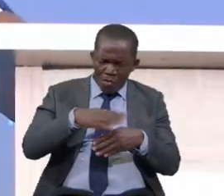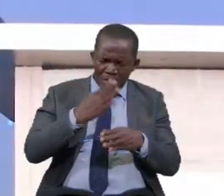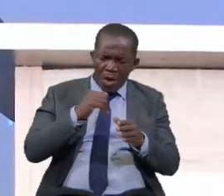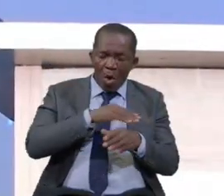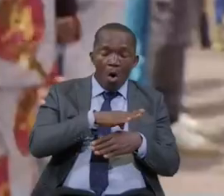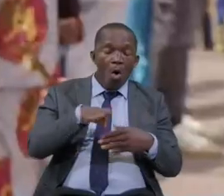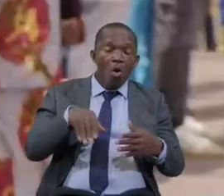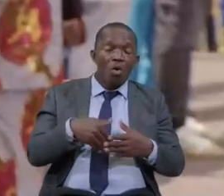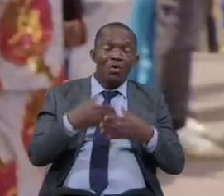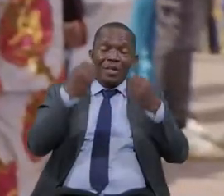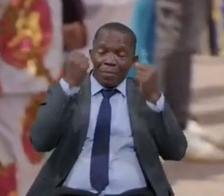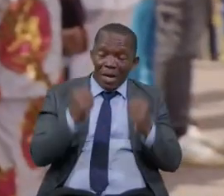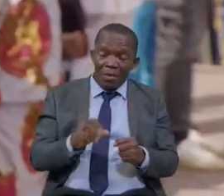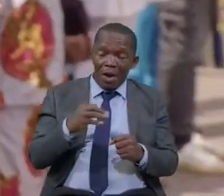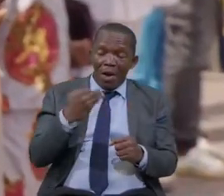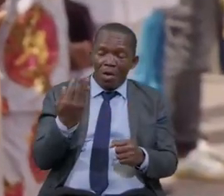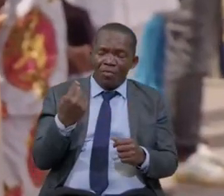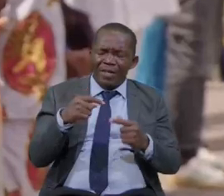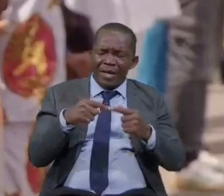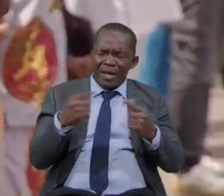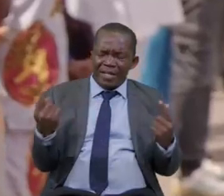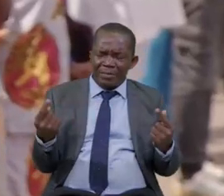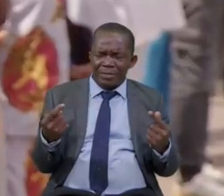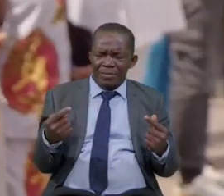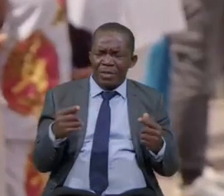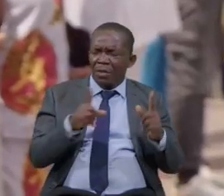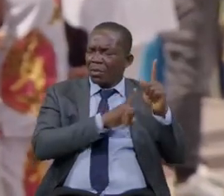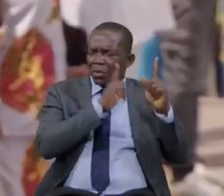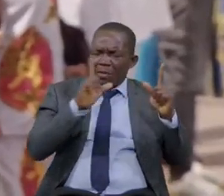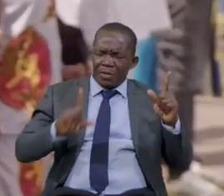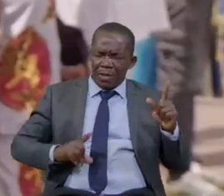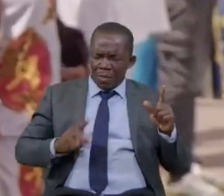l'ennemi. Seigneur, nous disons Amen.